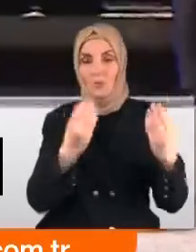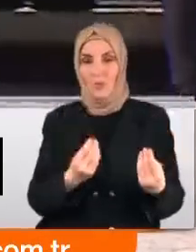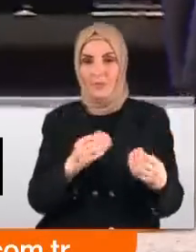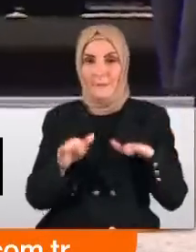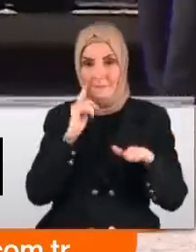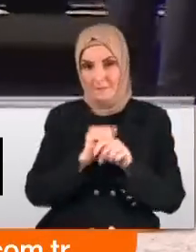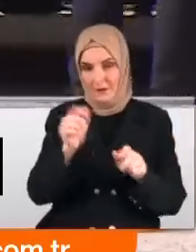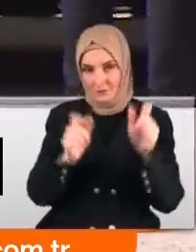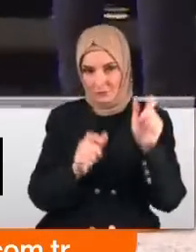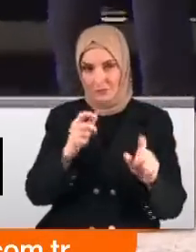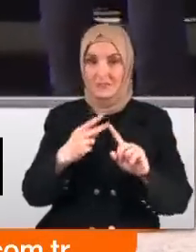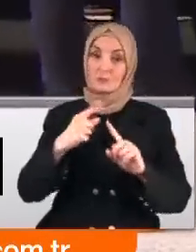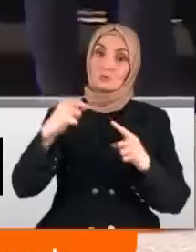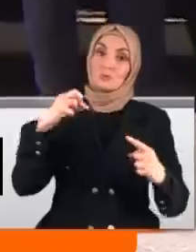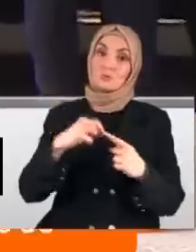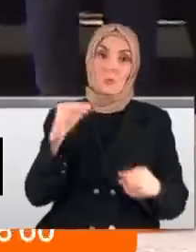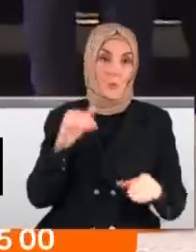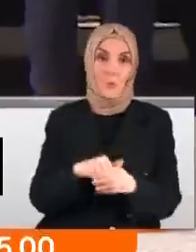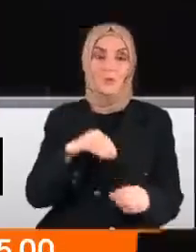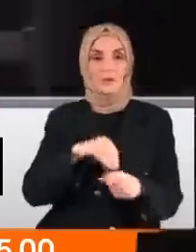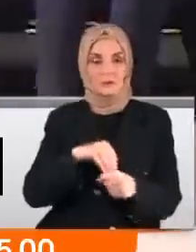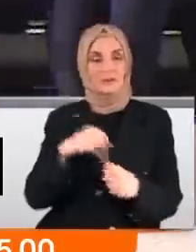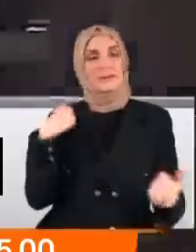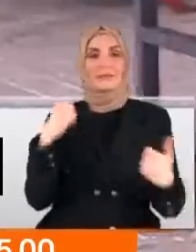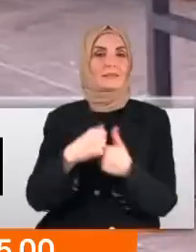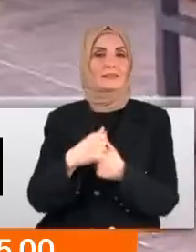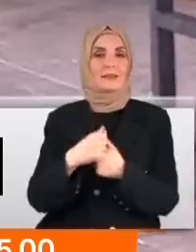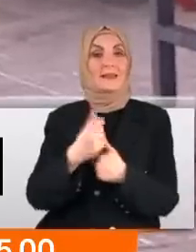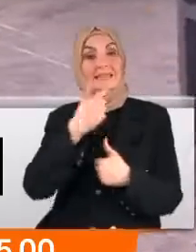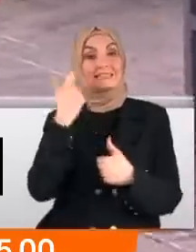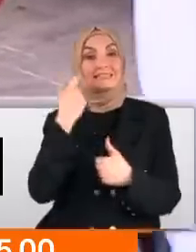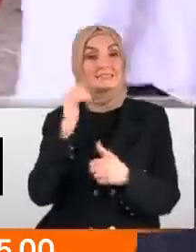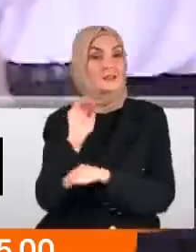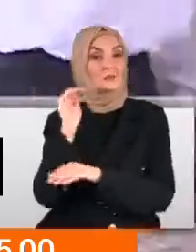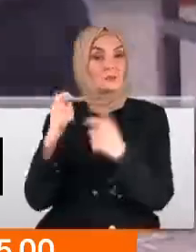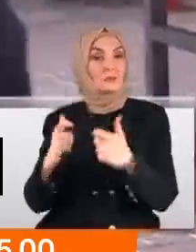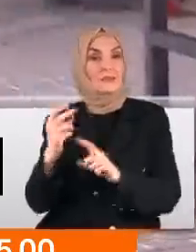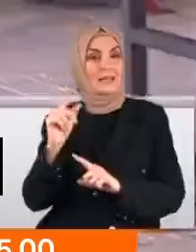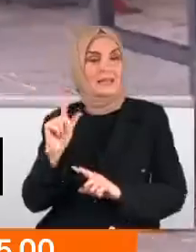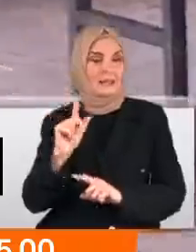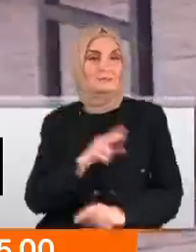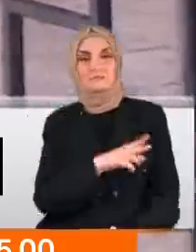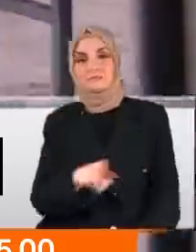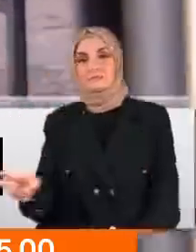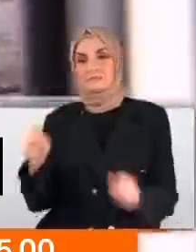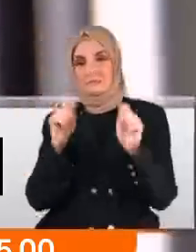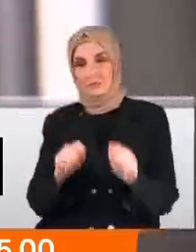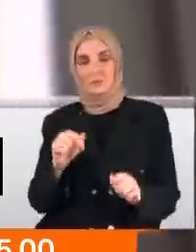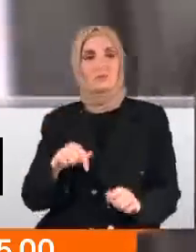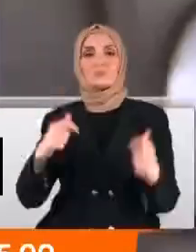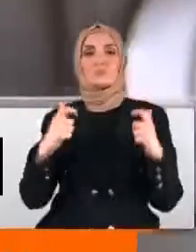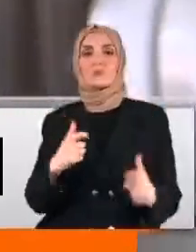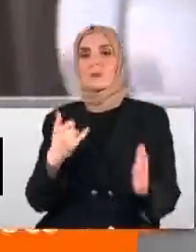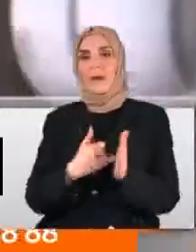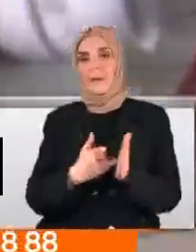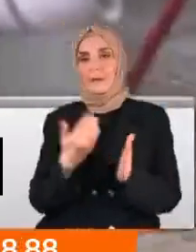oy kullanmak için daha önce yaşadıkları şehirlere geri dönüyor. Burası da depremin vurduğu şehirlerden olan Gaziantep. Burada